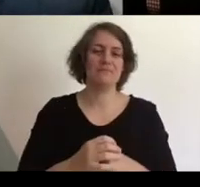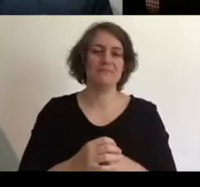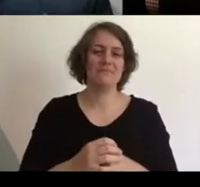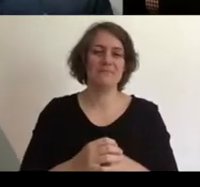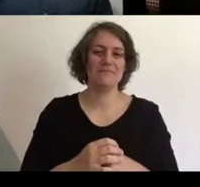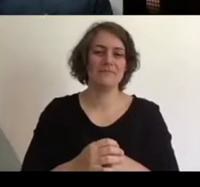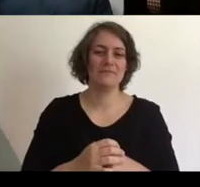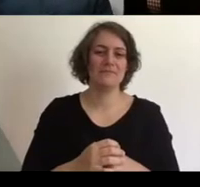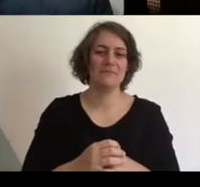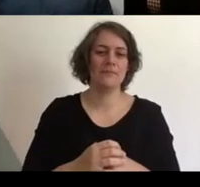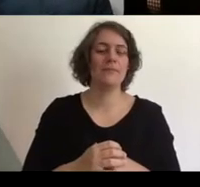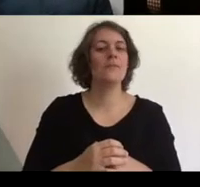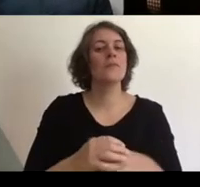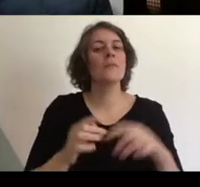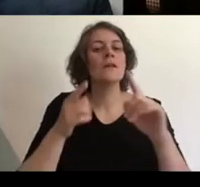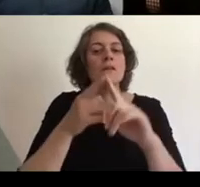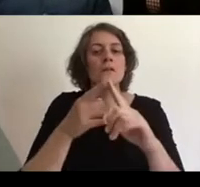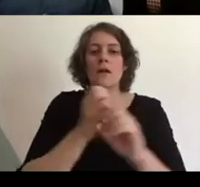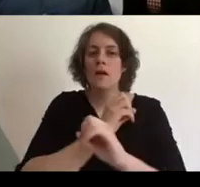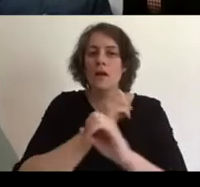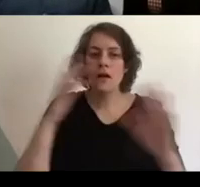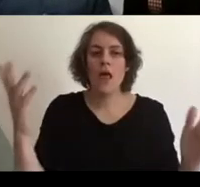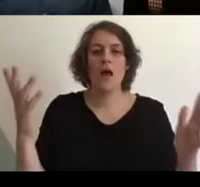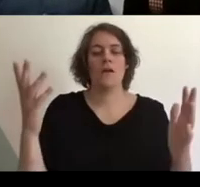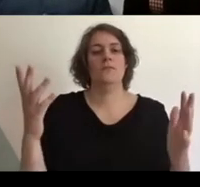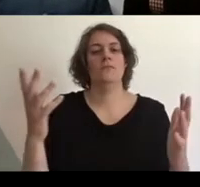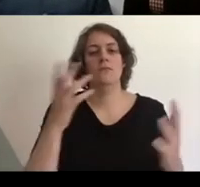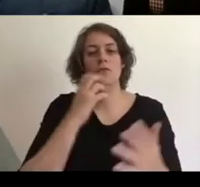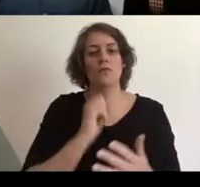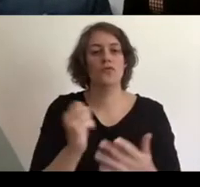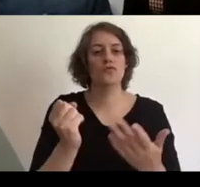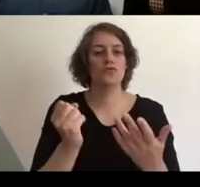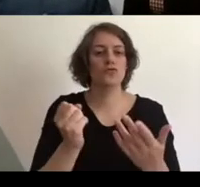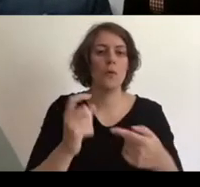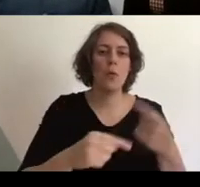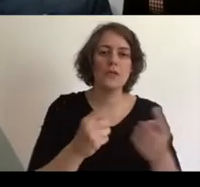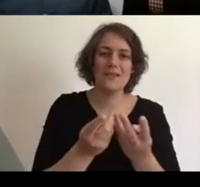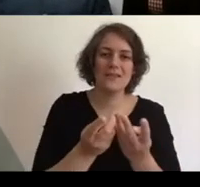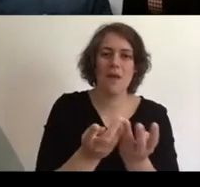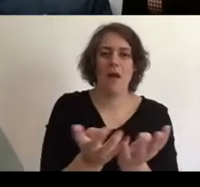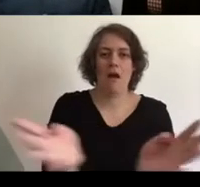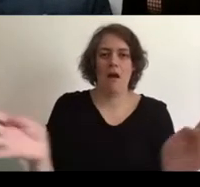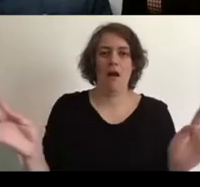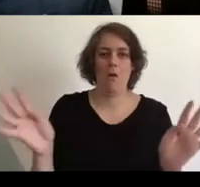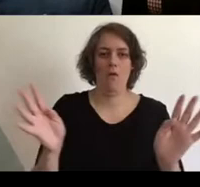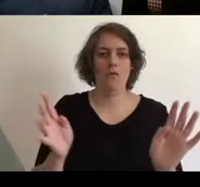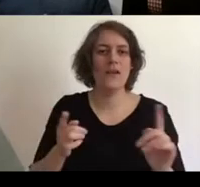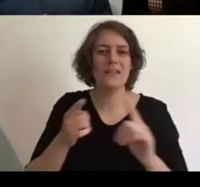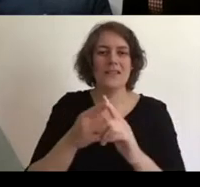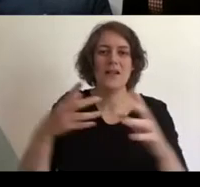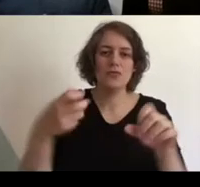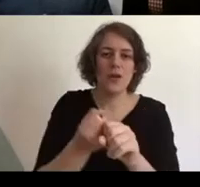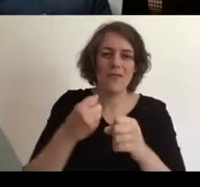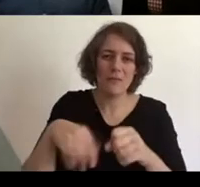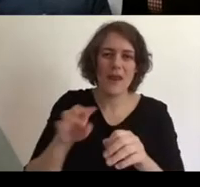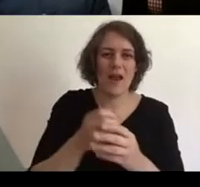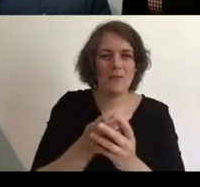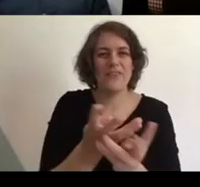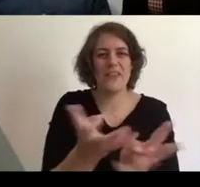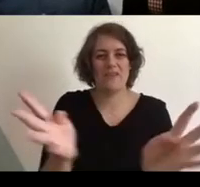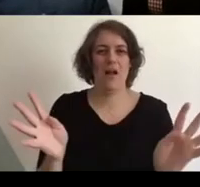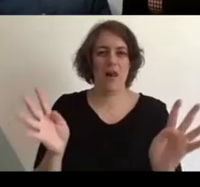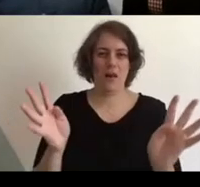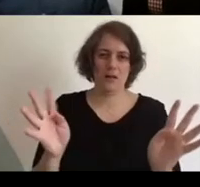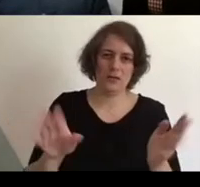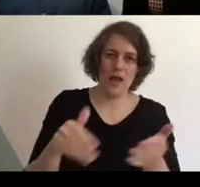um vielfaltsorientierte Öffnungsprozesse in Kommunen, in Organisationen,